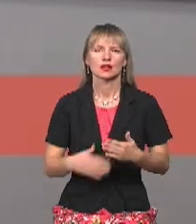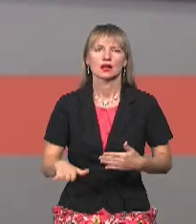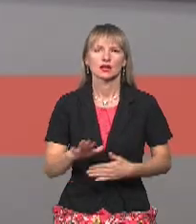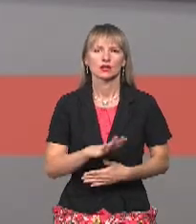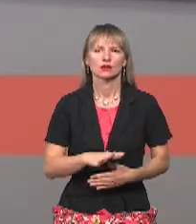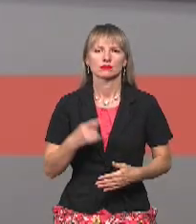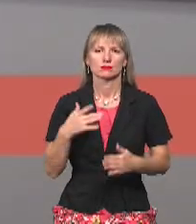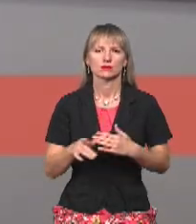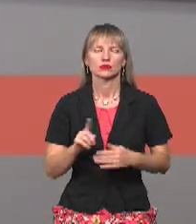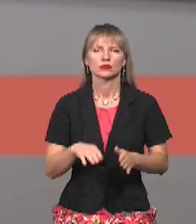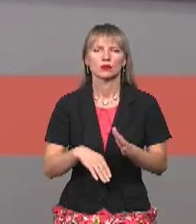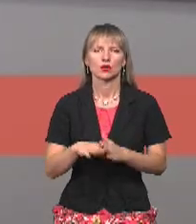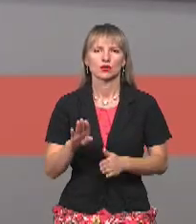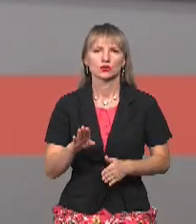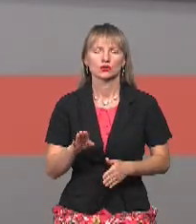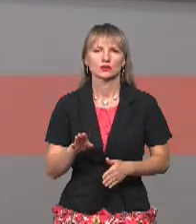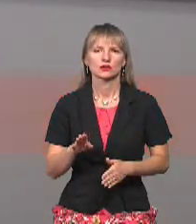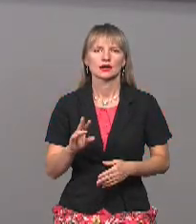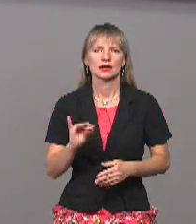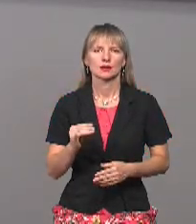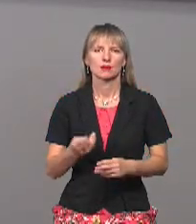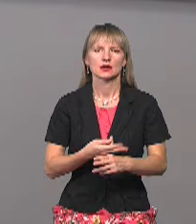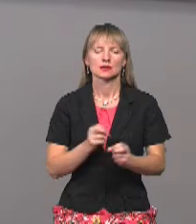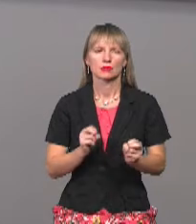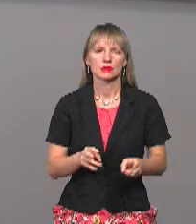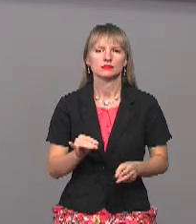це покращить саме і безпечність, і